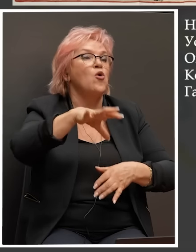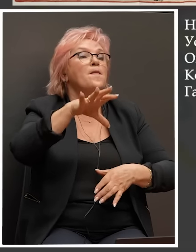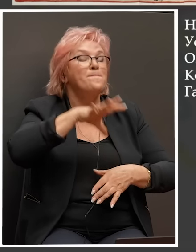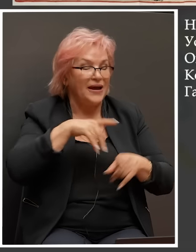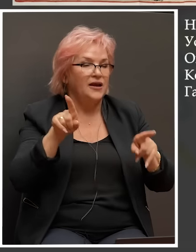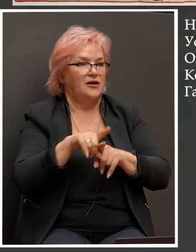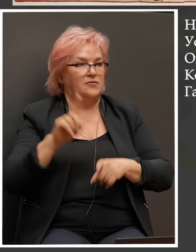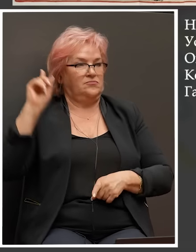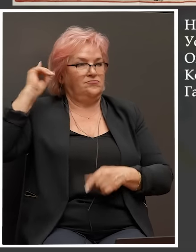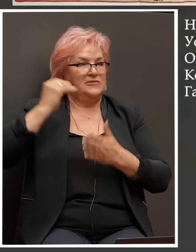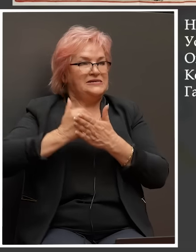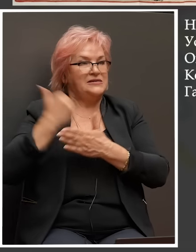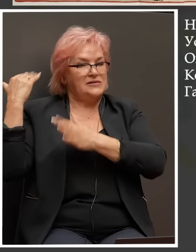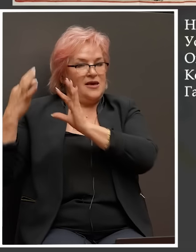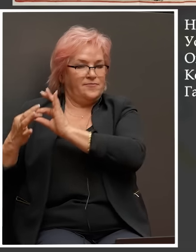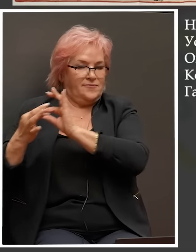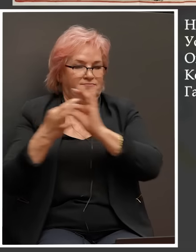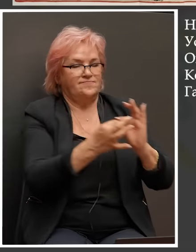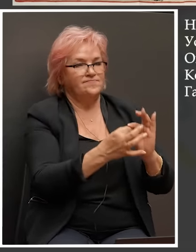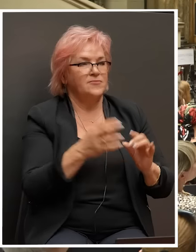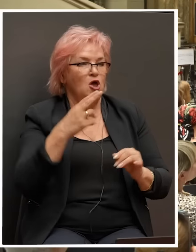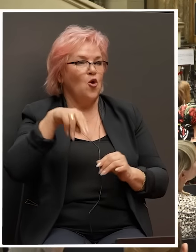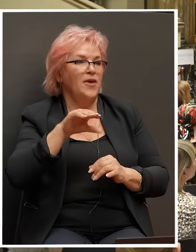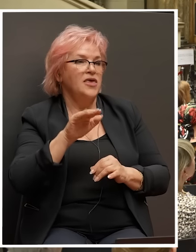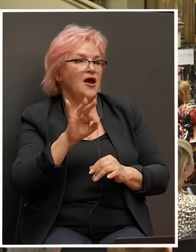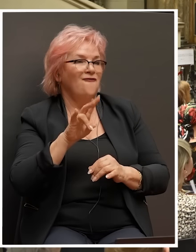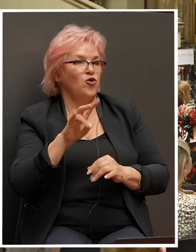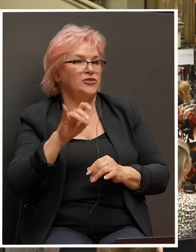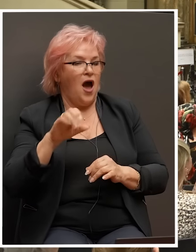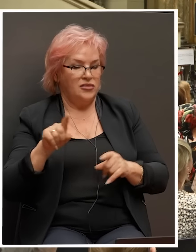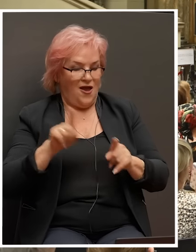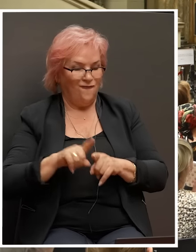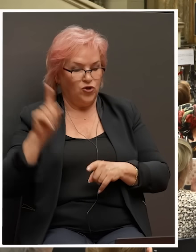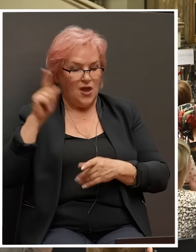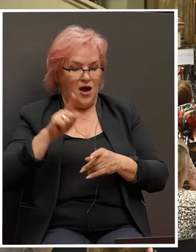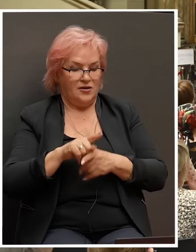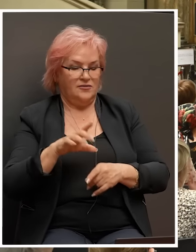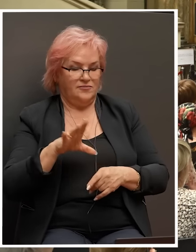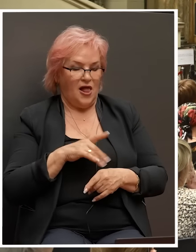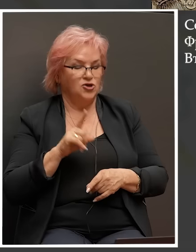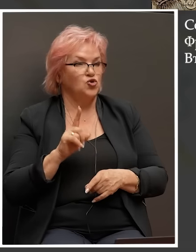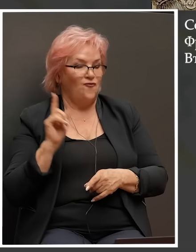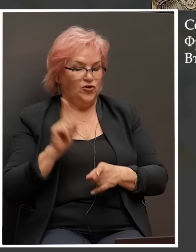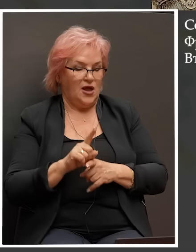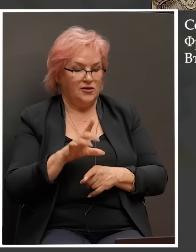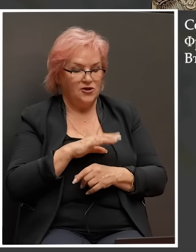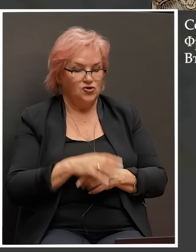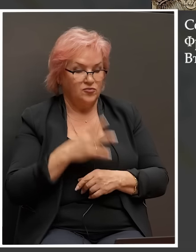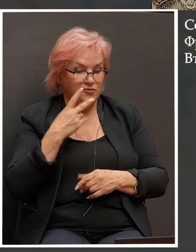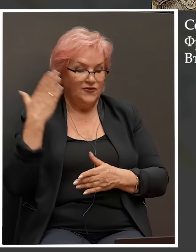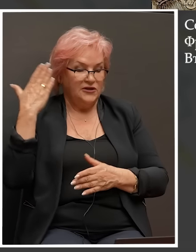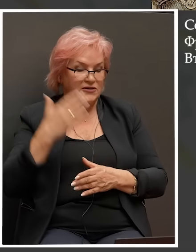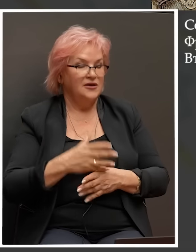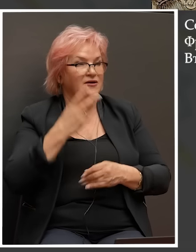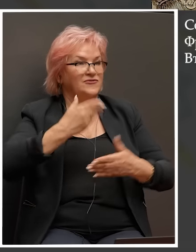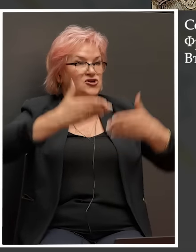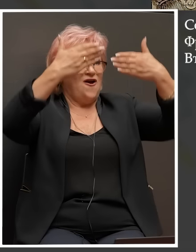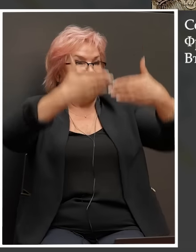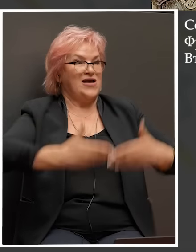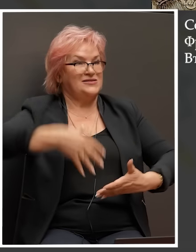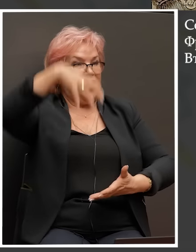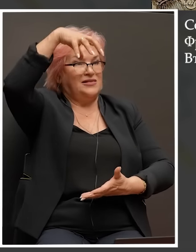по системе Доменико Фонтана. Вот так это должно было бы выглядеть. Видите, фасад